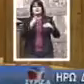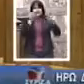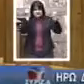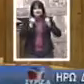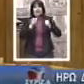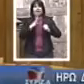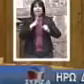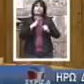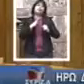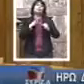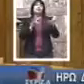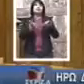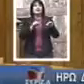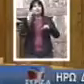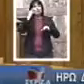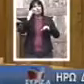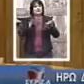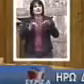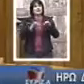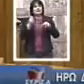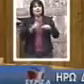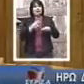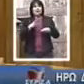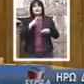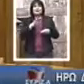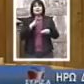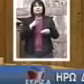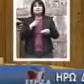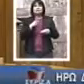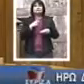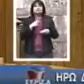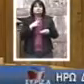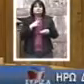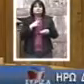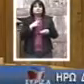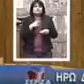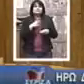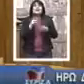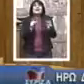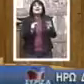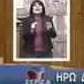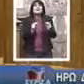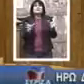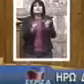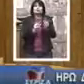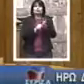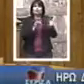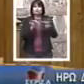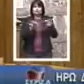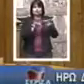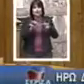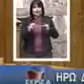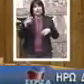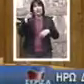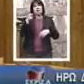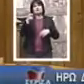ως καλοσχεδιασμένο σχέδιο εξόντωσης μπορεί κανείς να δει τις ρυθμίσεις του νέου υβριδικού νομοσχεδίου για την κοινωνική ασφάλιση